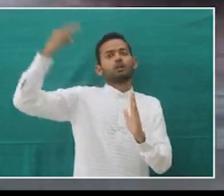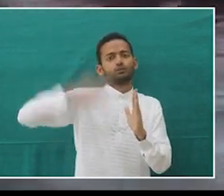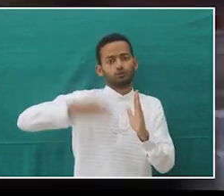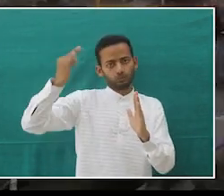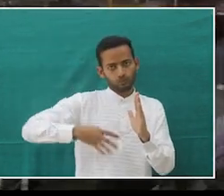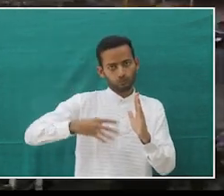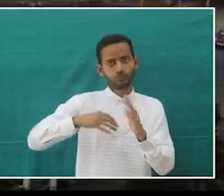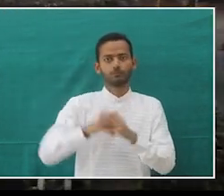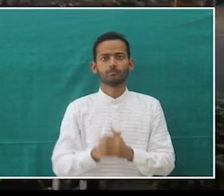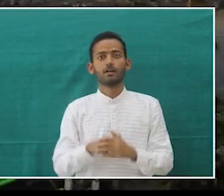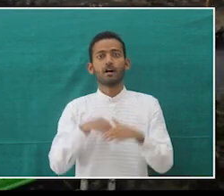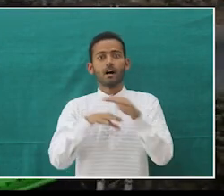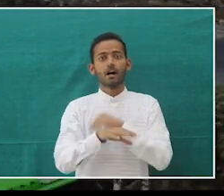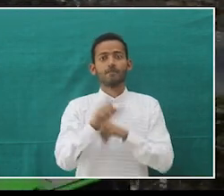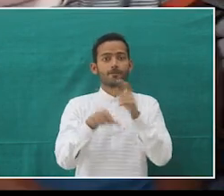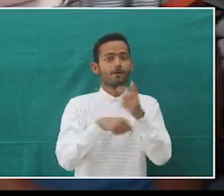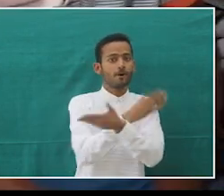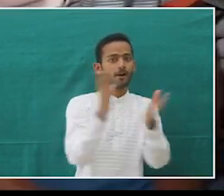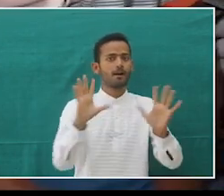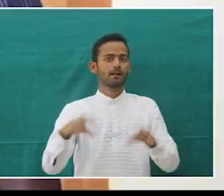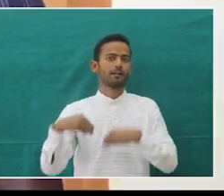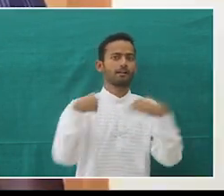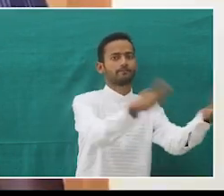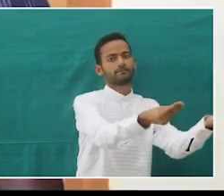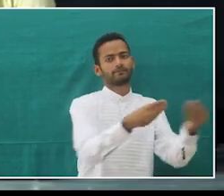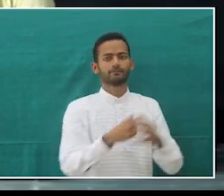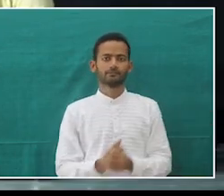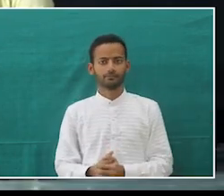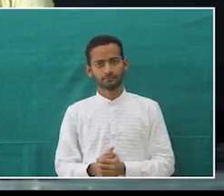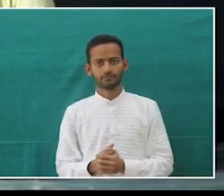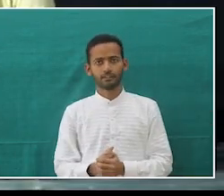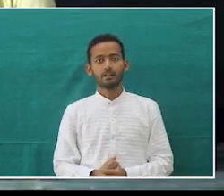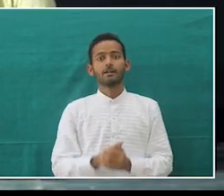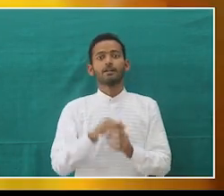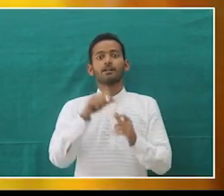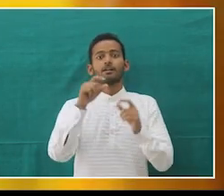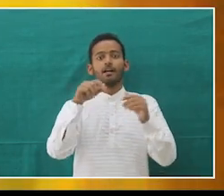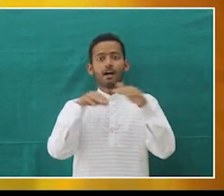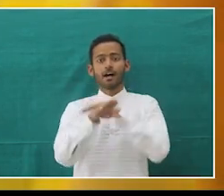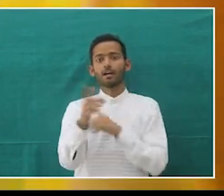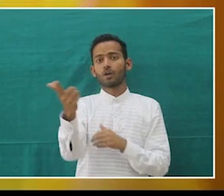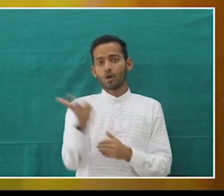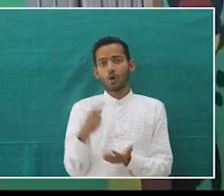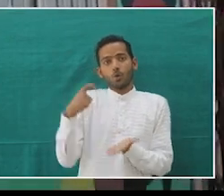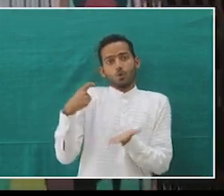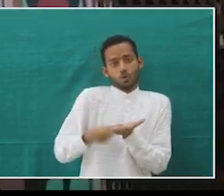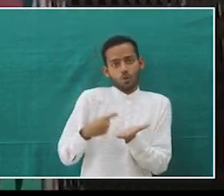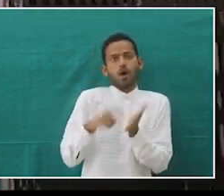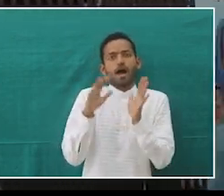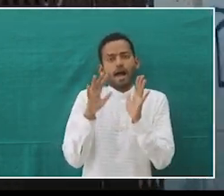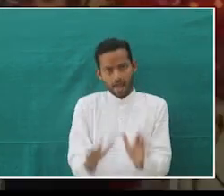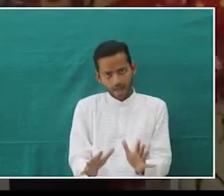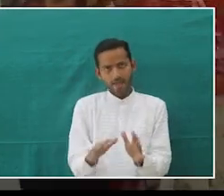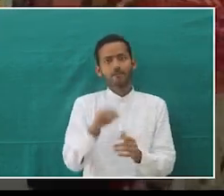वो है अपने घर का मध्यवर्गीय लोगों के इसी सपना को पूरा करने के लिए प्रधानमंत्री